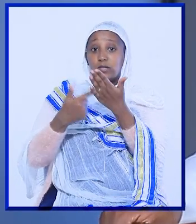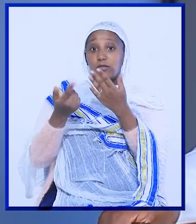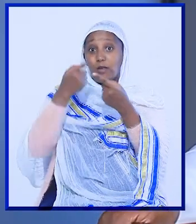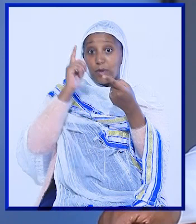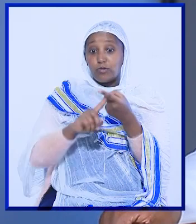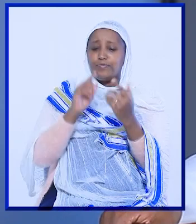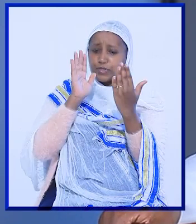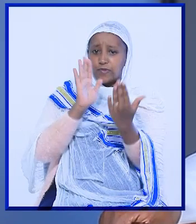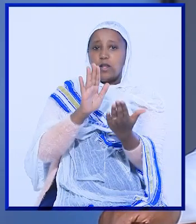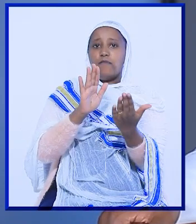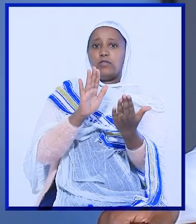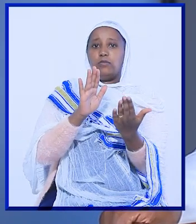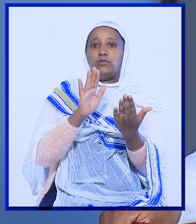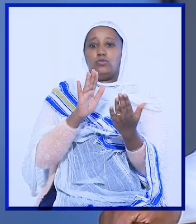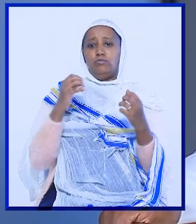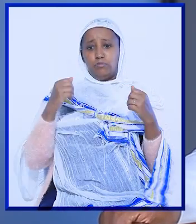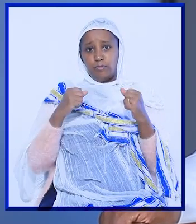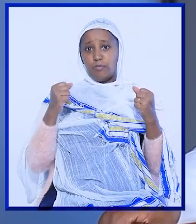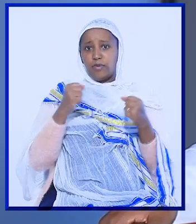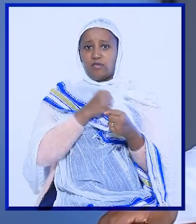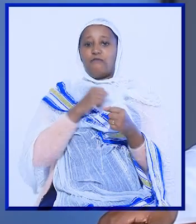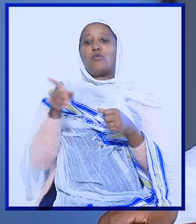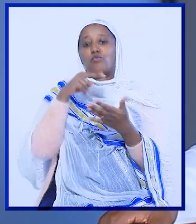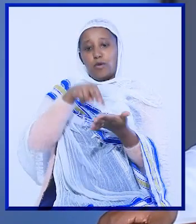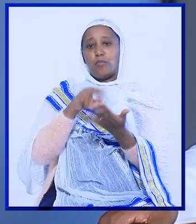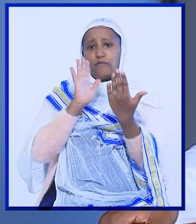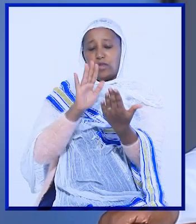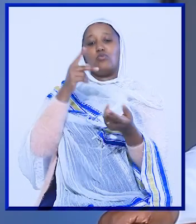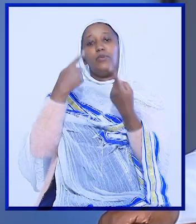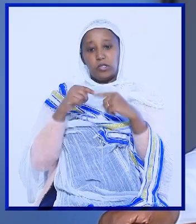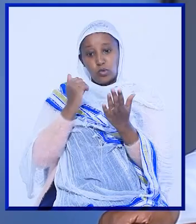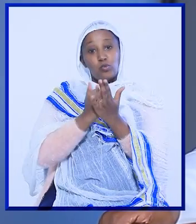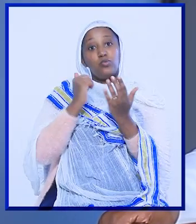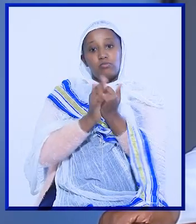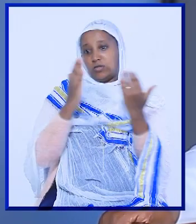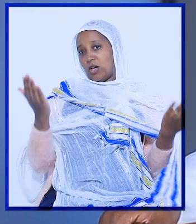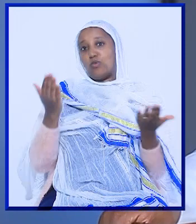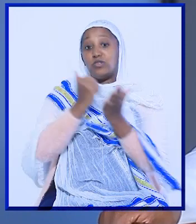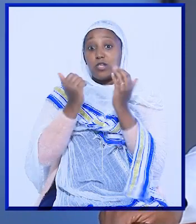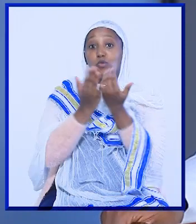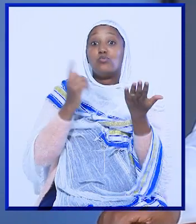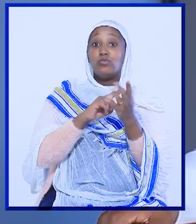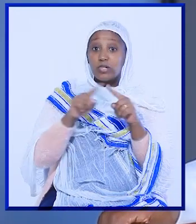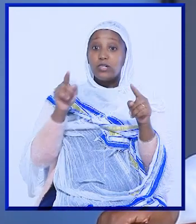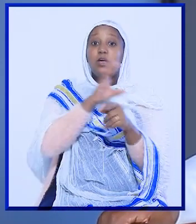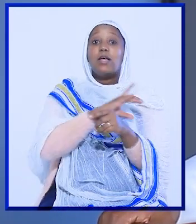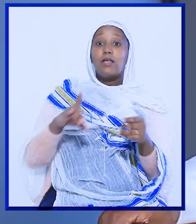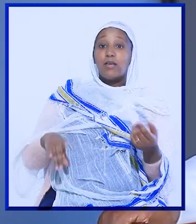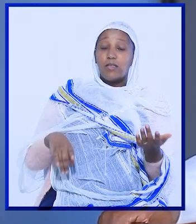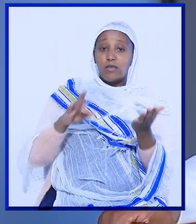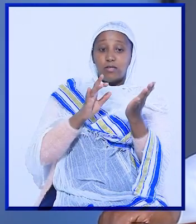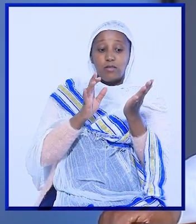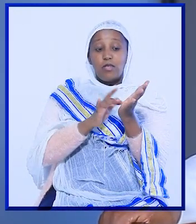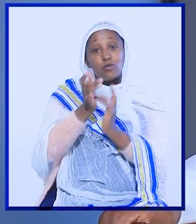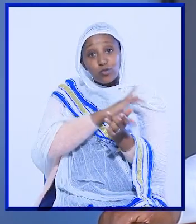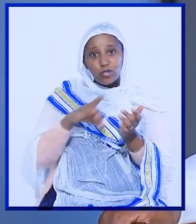ተመልሷል። ወደ ሮማውያን ተመልሶ በፊት ለፊታቸው በጥባት በመቆም ይኸው በፊታችሁ መጥቻለሁ፣ ስቀሉኝ፣ ስትሰቅሉኝ ግን እንደ ጌታ